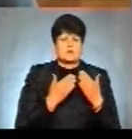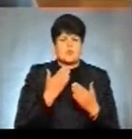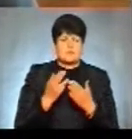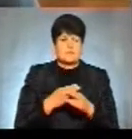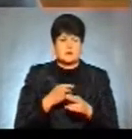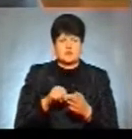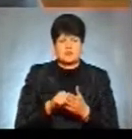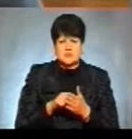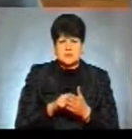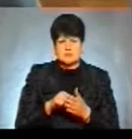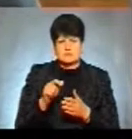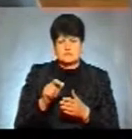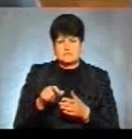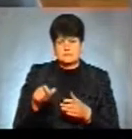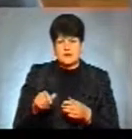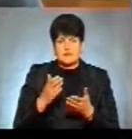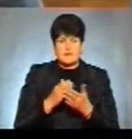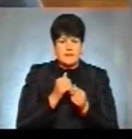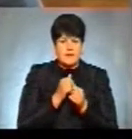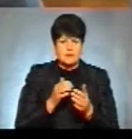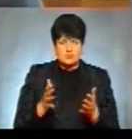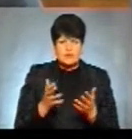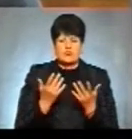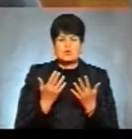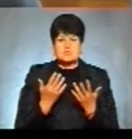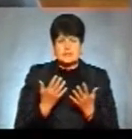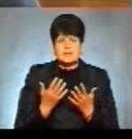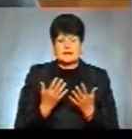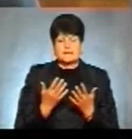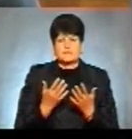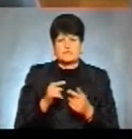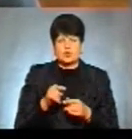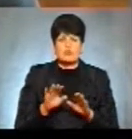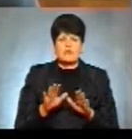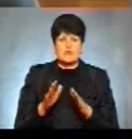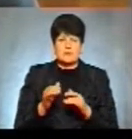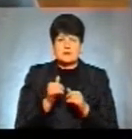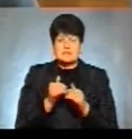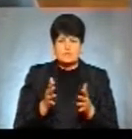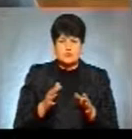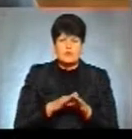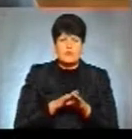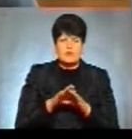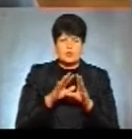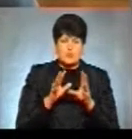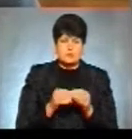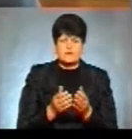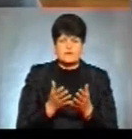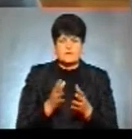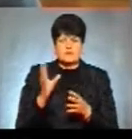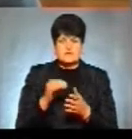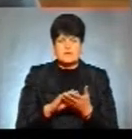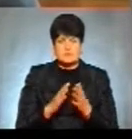участі потерпілих є неможливим, оскільки в такому випадку ми не зможемо в повному обсязі з'ясувати всі обставини